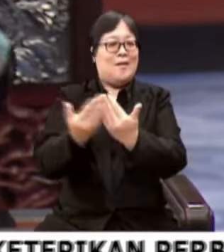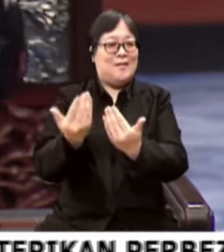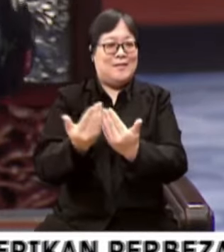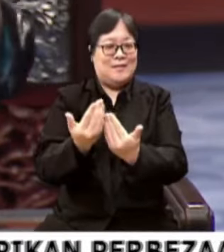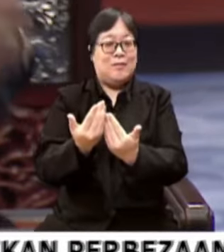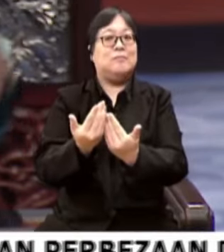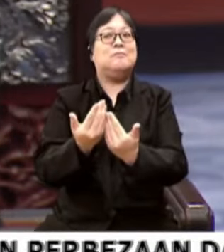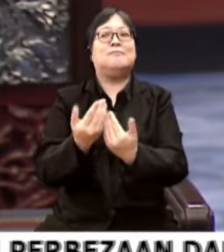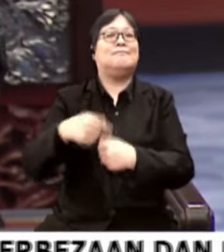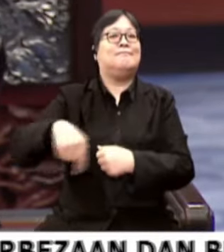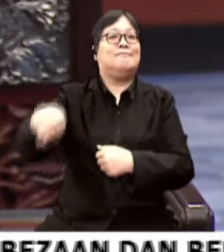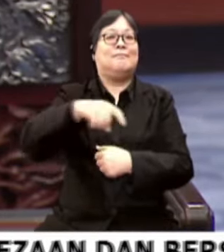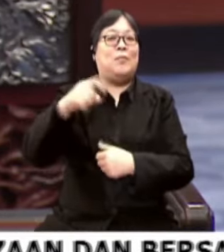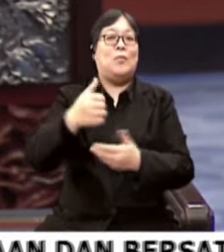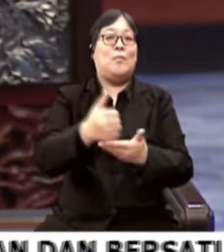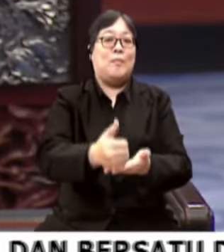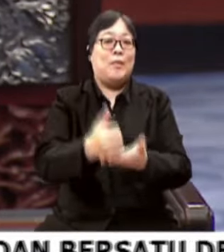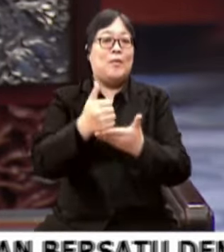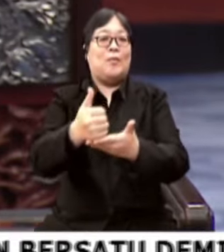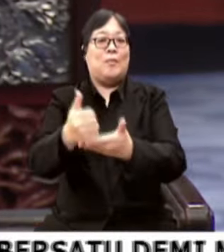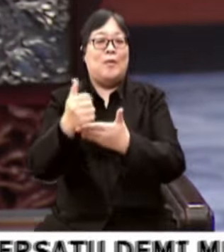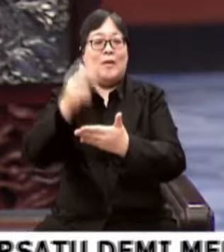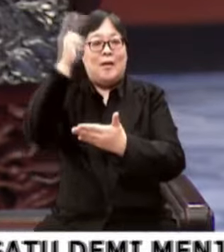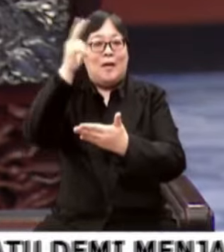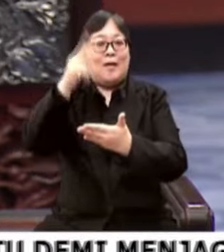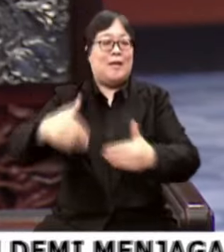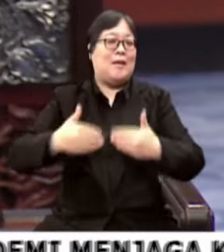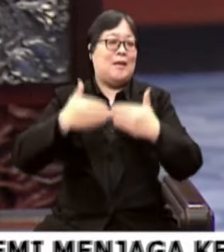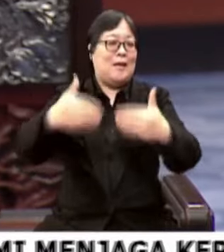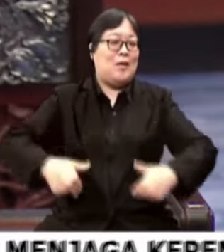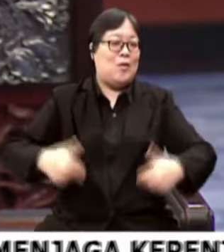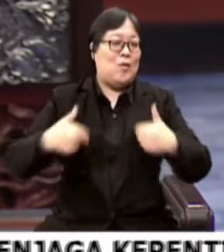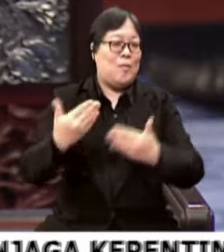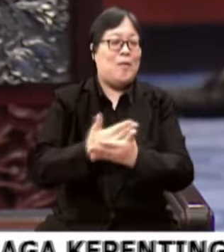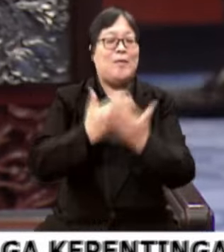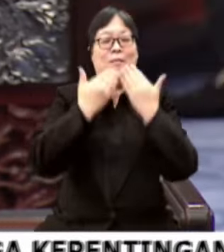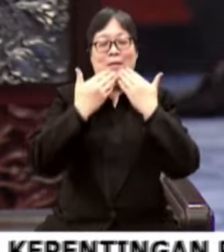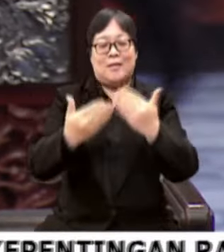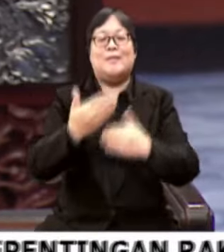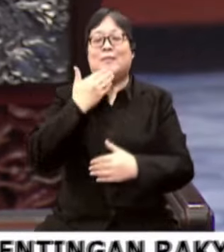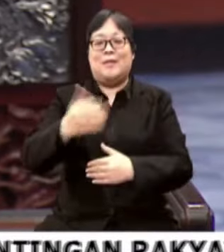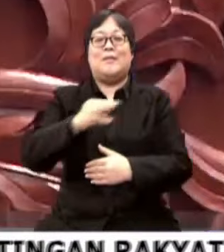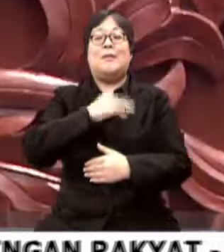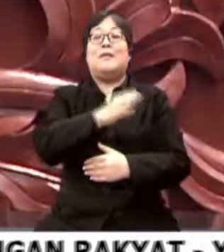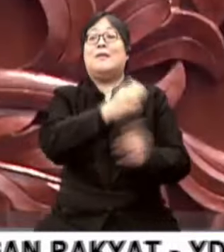Sebab mereka memulurkan bantuan sampai di kerajaan untuk membunuh kehidupan yang baru terima kasih